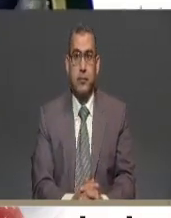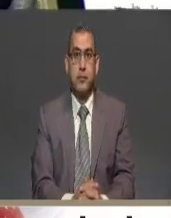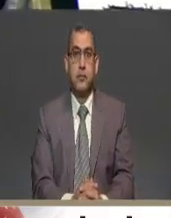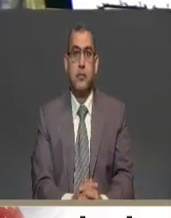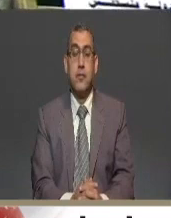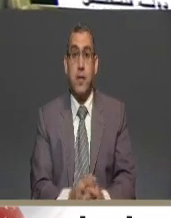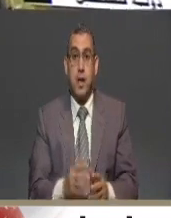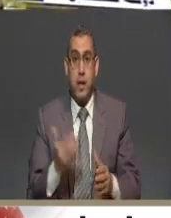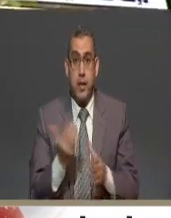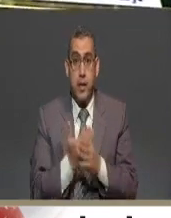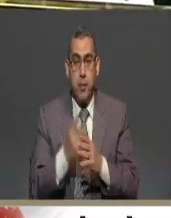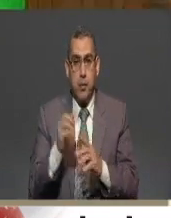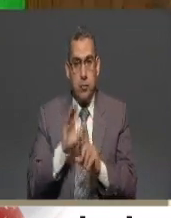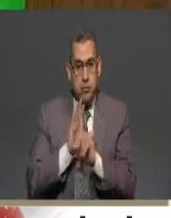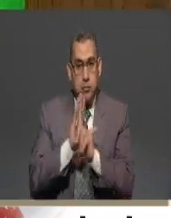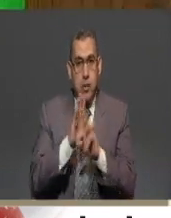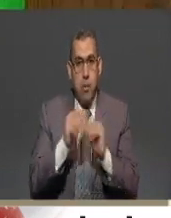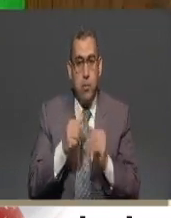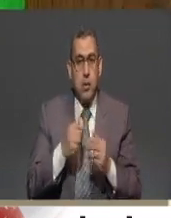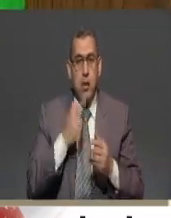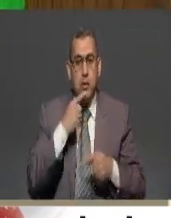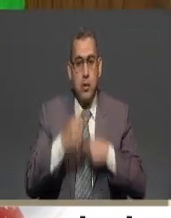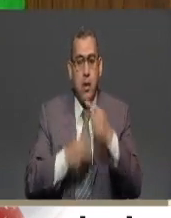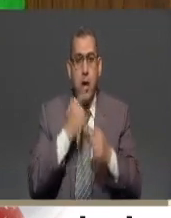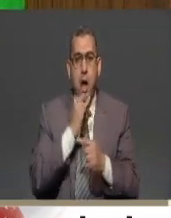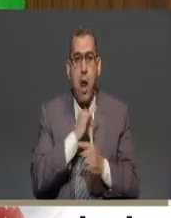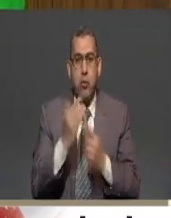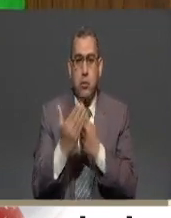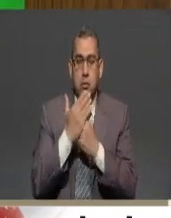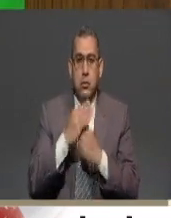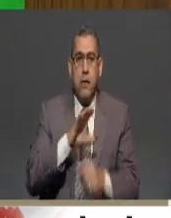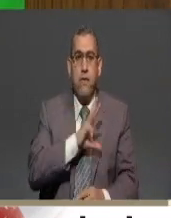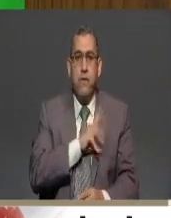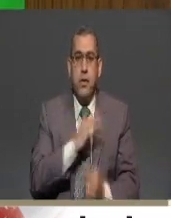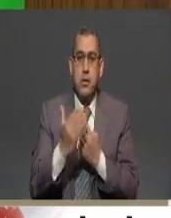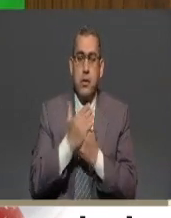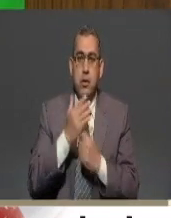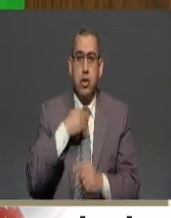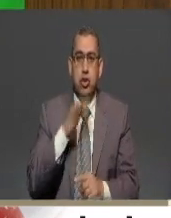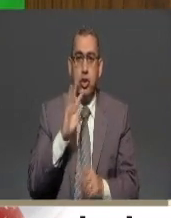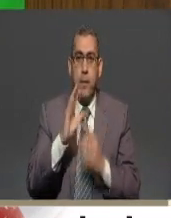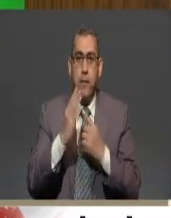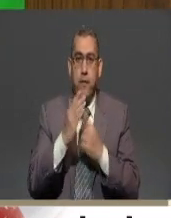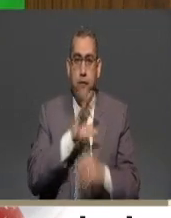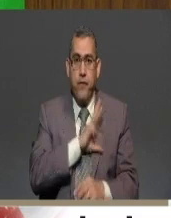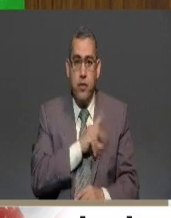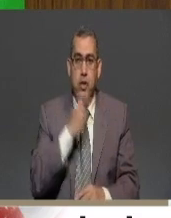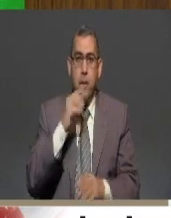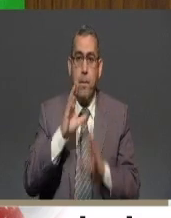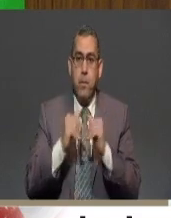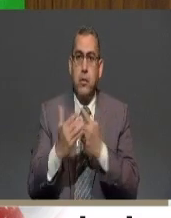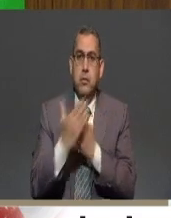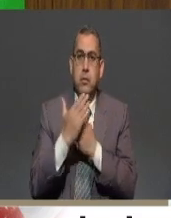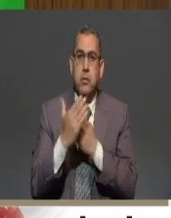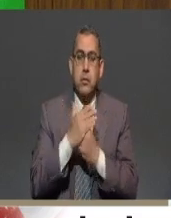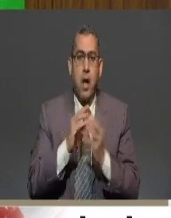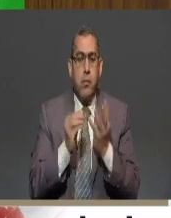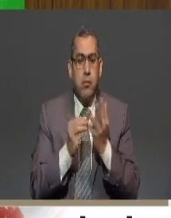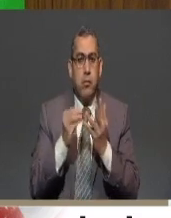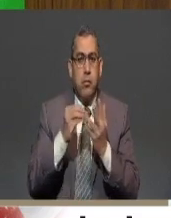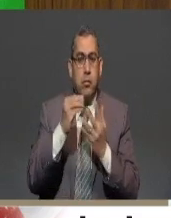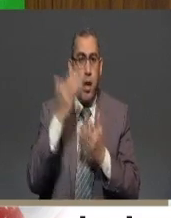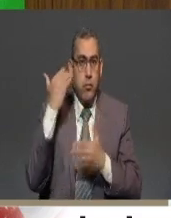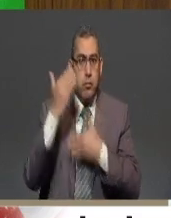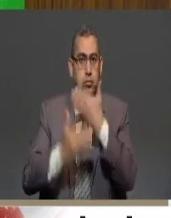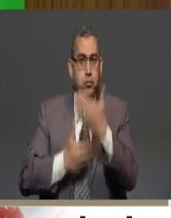على دعم مصر المتواصل للقضية الفلسطينية والشعب الفلسطيني في جميع مراحل